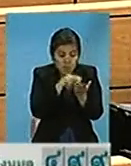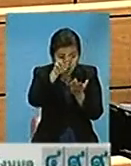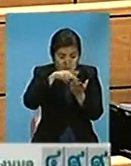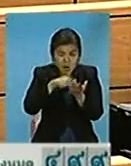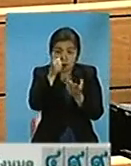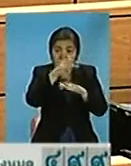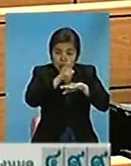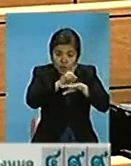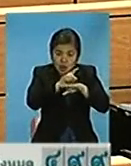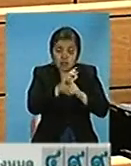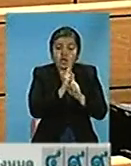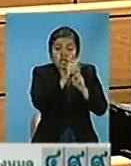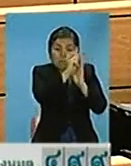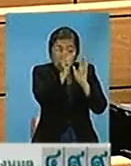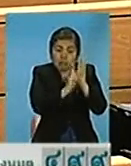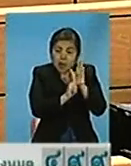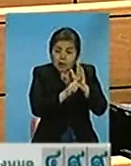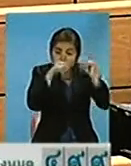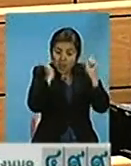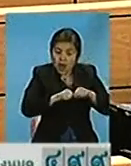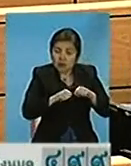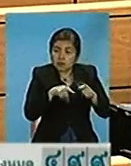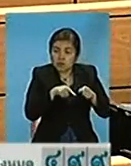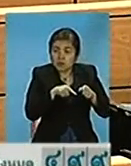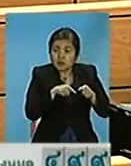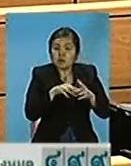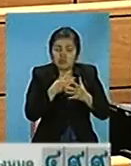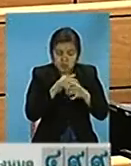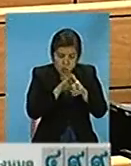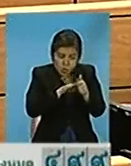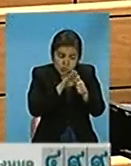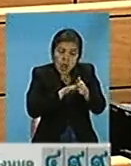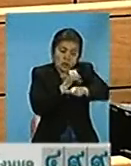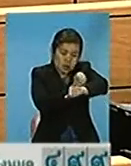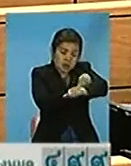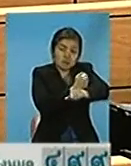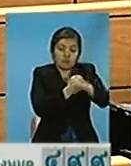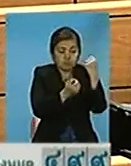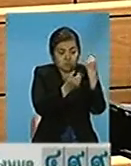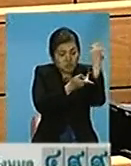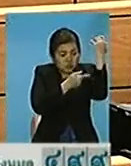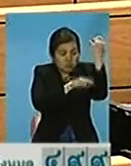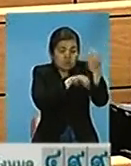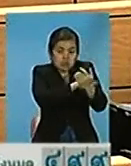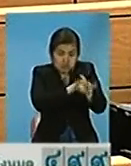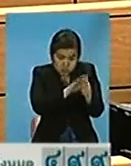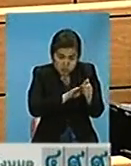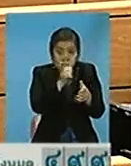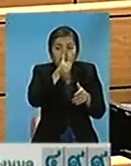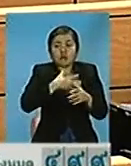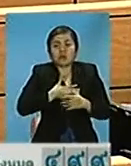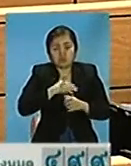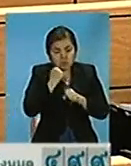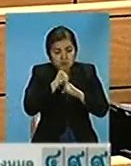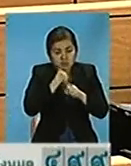ท่านออกกฎหมายมาเนี่ยเห็นใจคนทำงานชาวสวนยางนะครับผมนี่อยู่กับผมเกิด